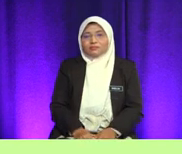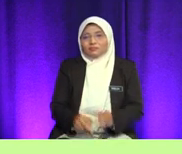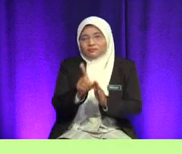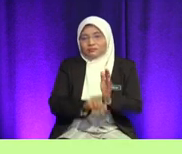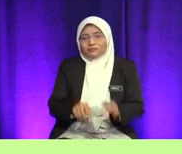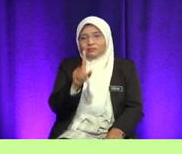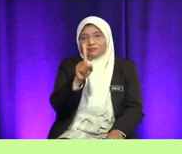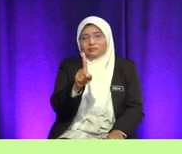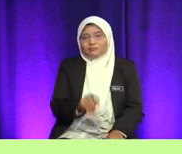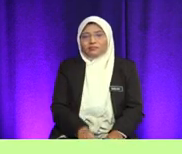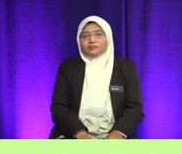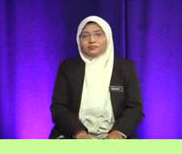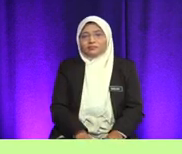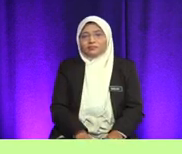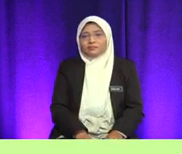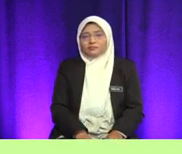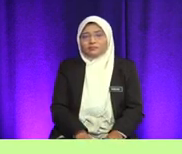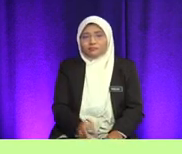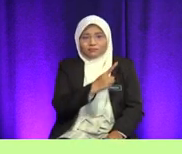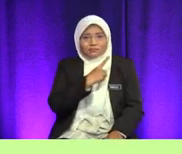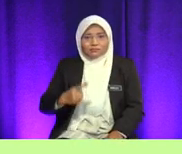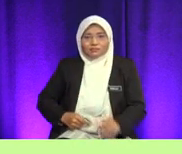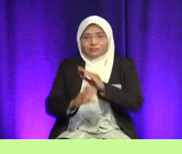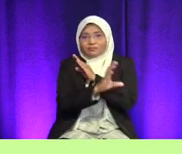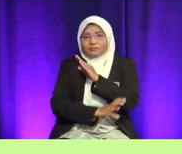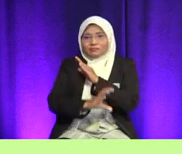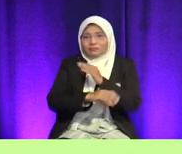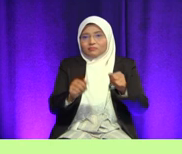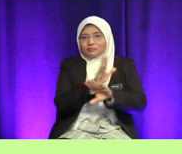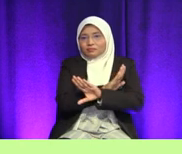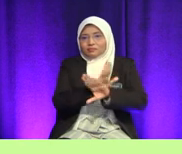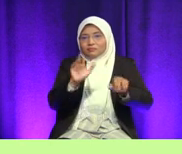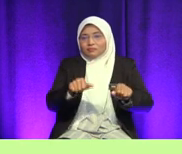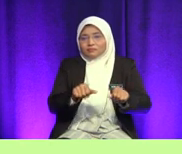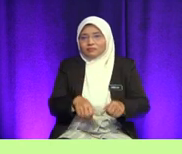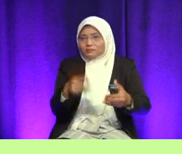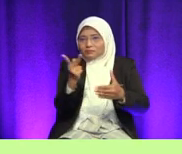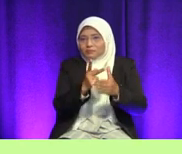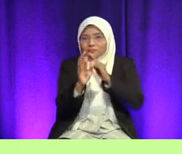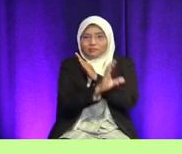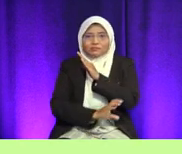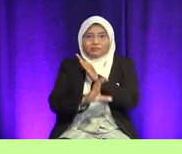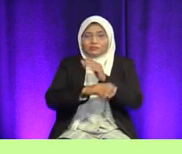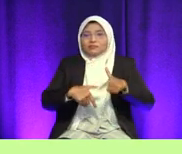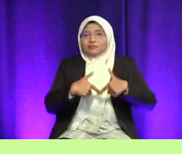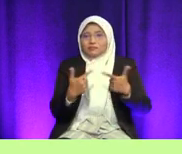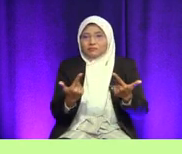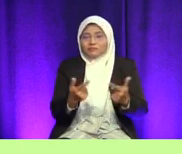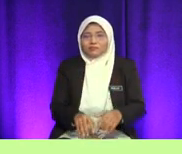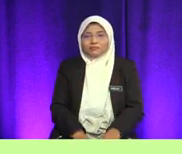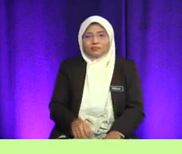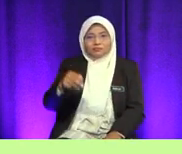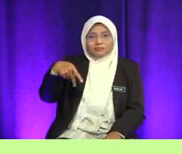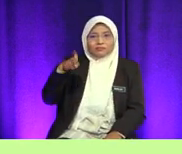boleh dicabuli oleh negara lain deklarasi hubungan persahabatan PBB 1970